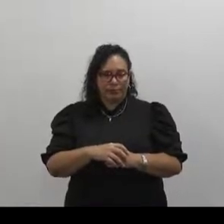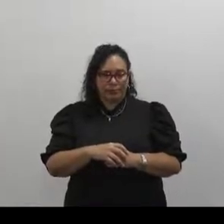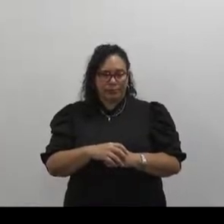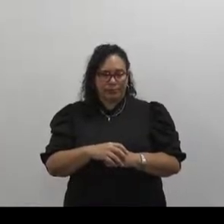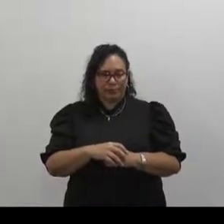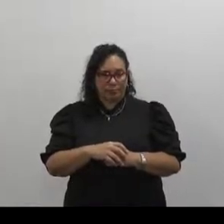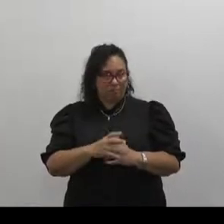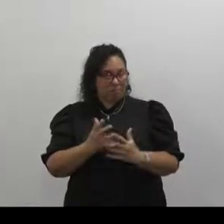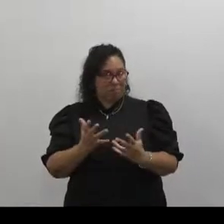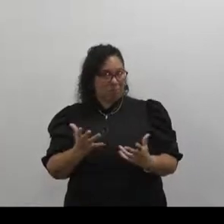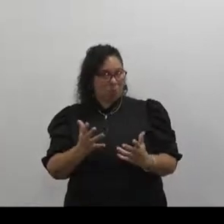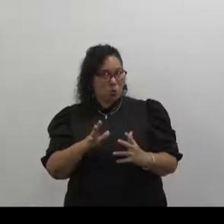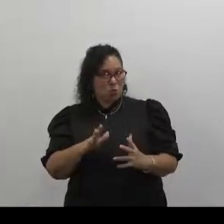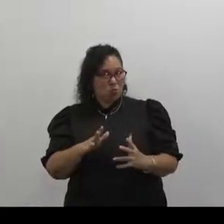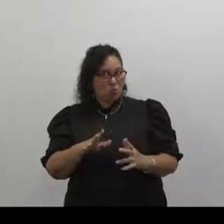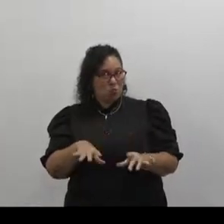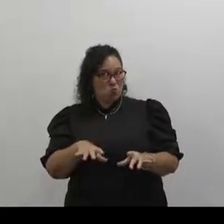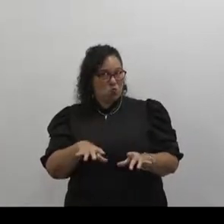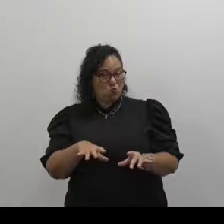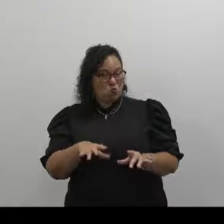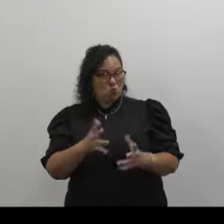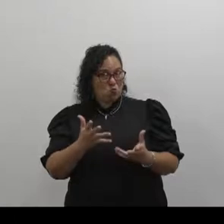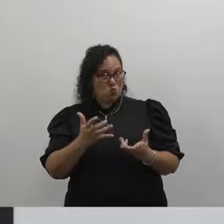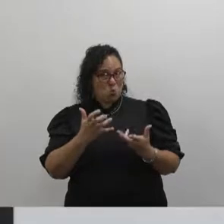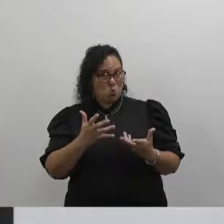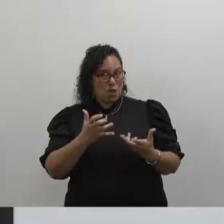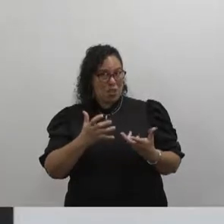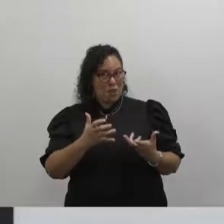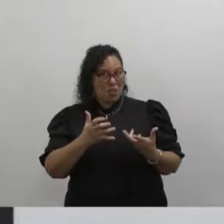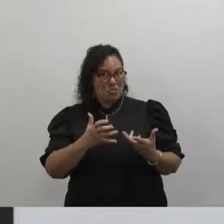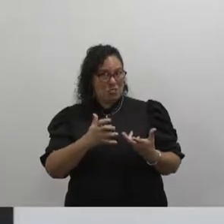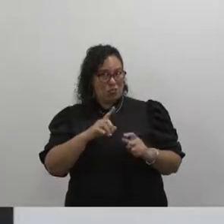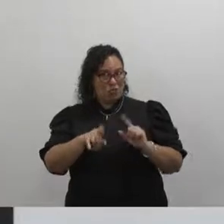bố hay nâng nó ra tập hiệp